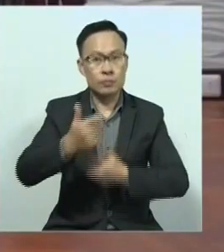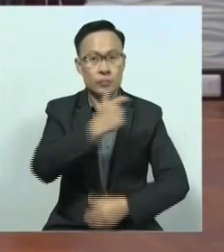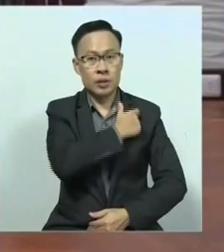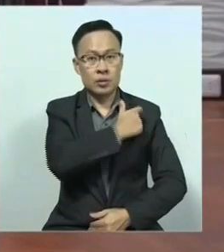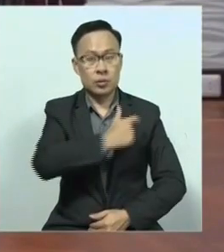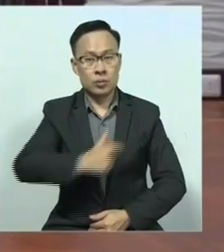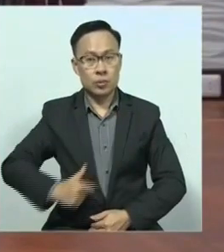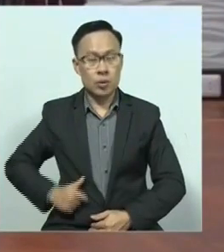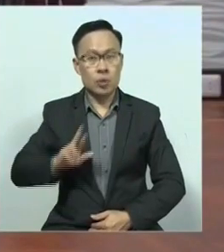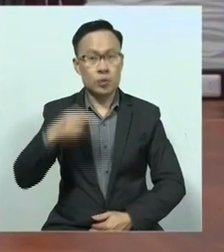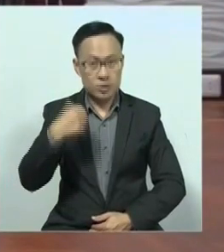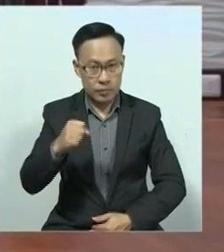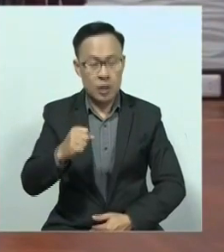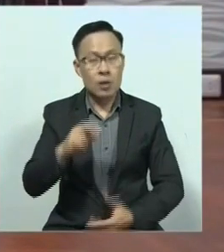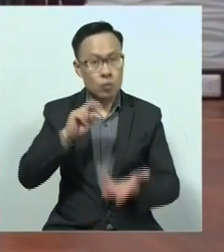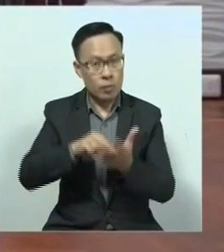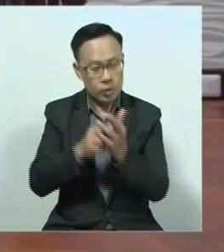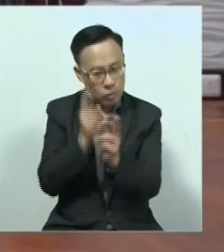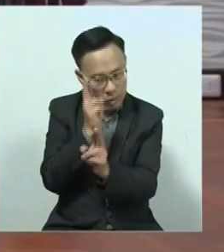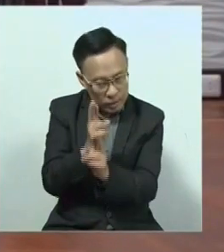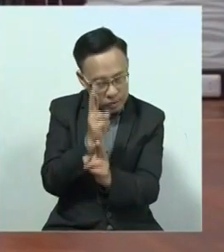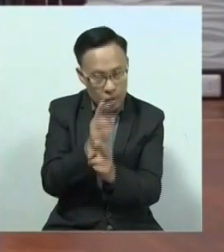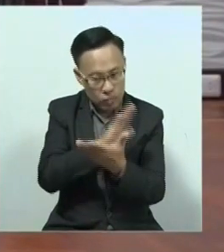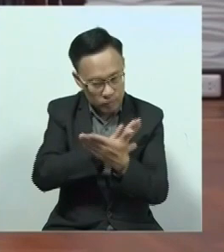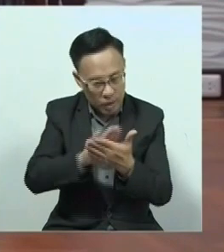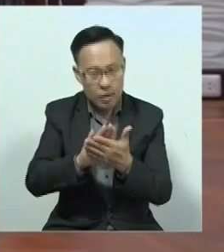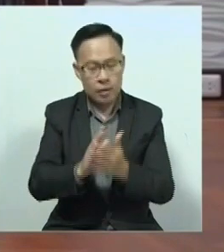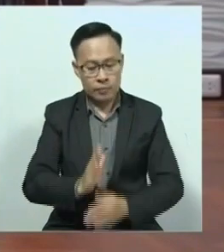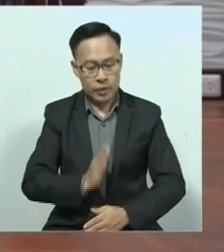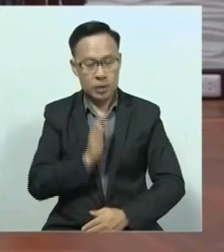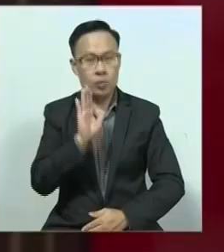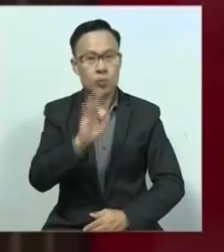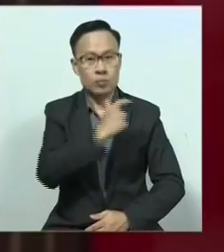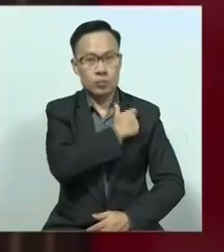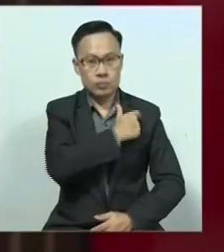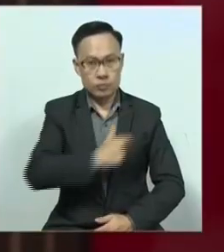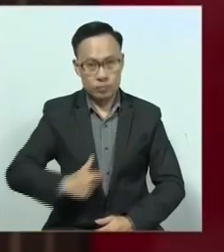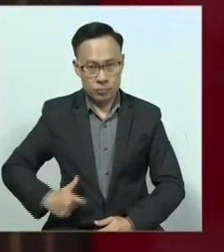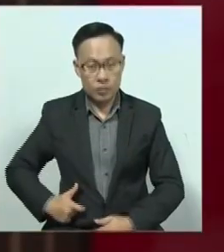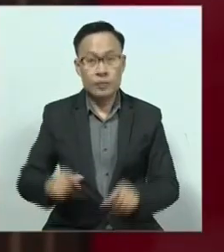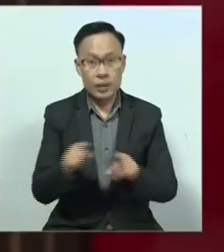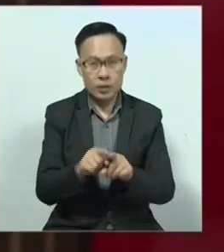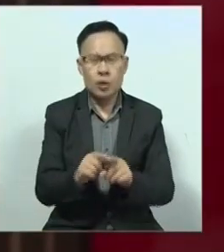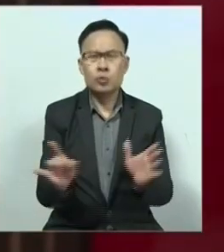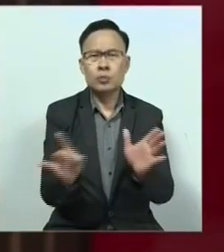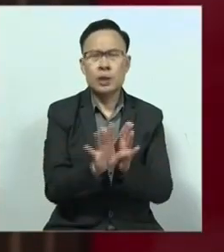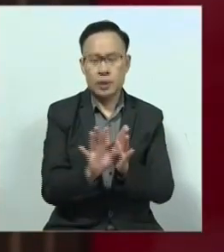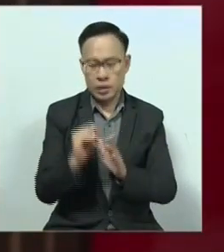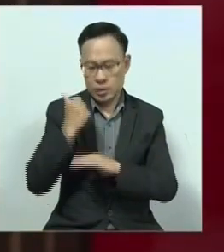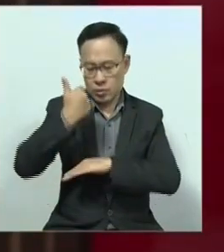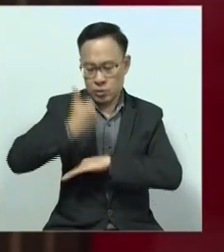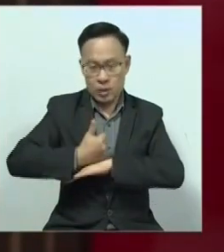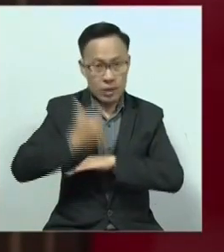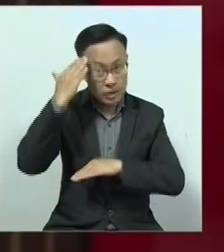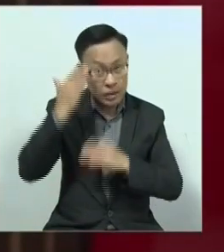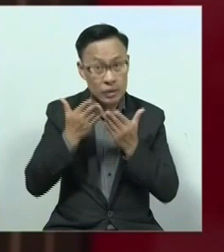เป็นรักยิ่งของเราไว้ให้ได้นะครับ ค่ะสุดท้ายค่ะทางกองทัพเรือในฐานะที่ท่านเป็นผู้บัญชาการทหารเรืออยากจ